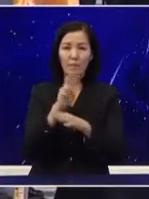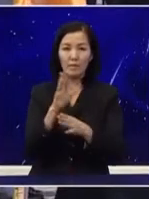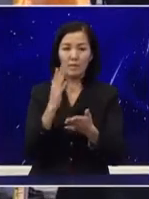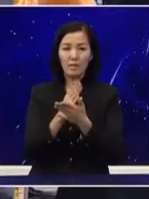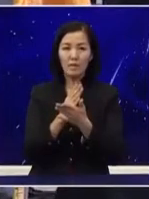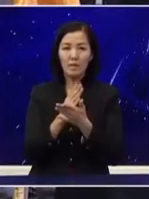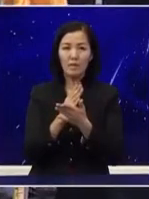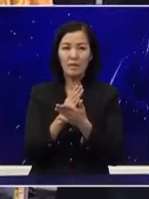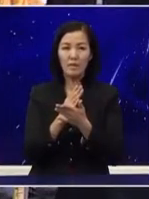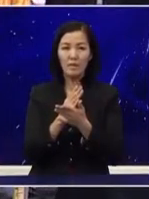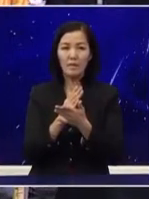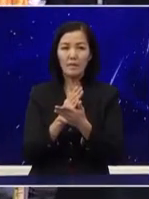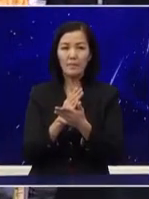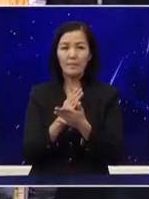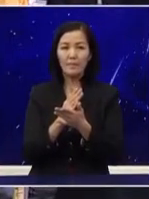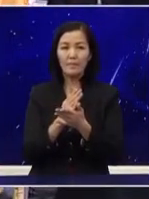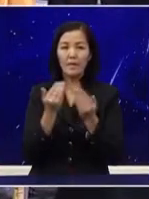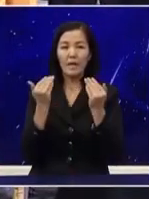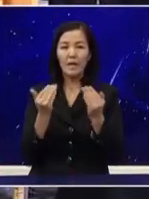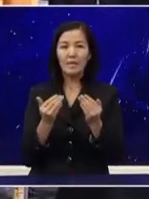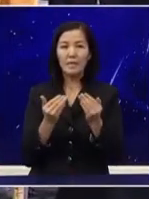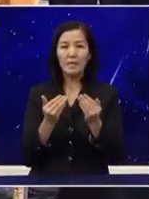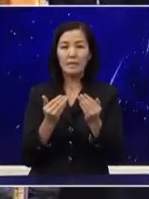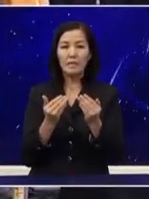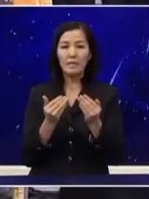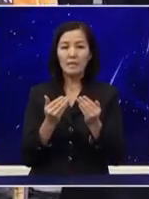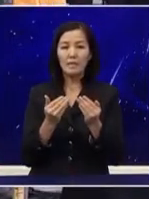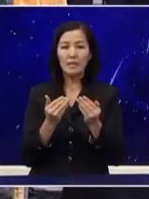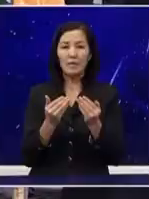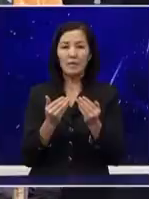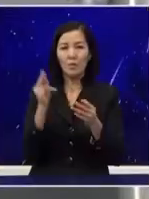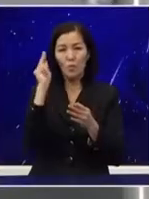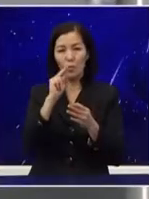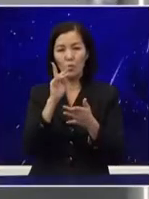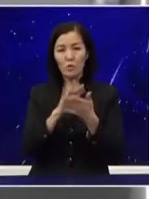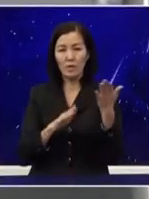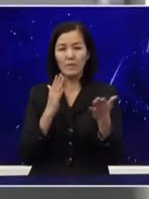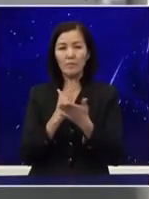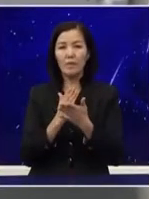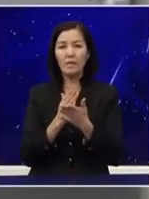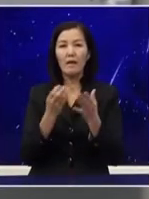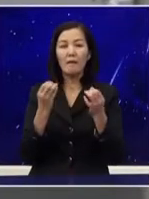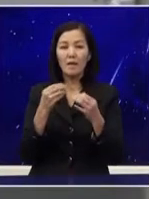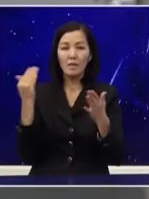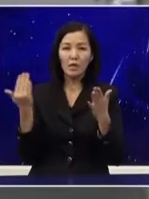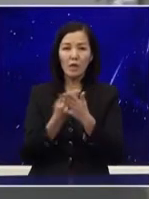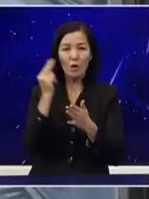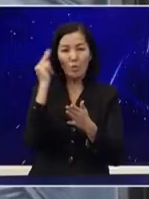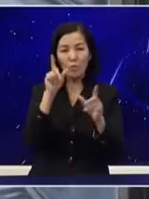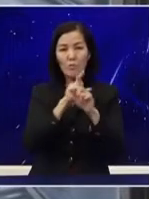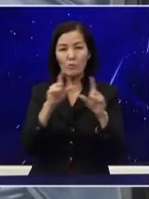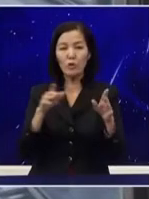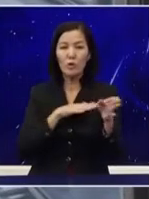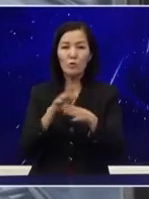кезекші сыныптар қалып орындастырылып, соларда кезекші сыныптарымыз 19 мектепте оқып жатыр. Бұдан бөлек ауданда жаңа оқу жылында 4 мектеп